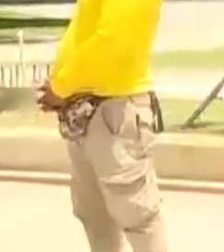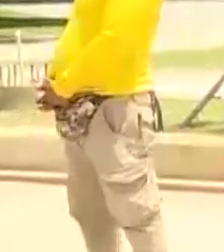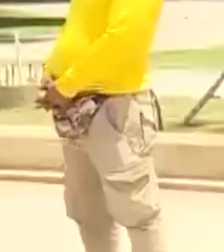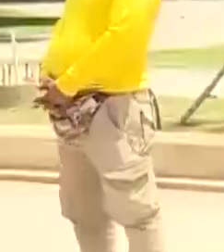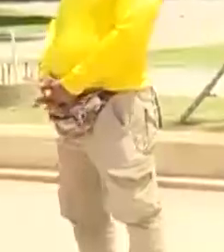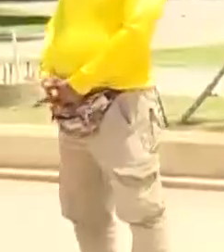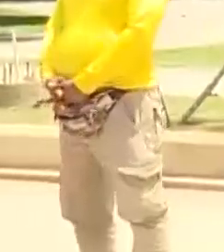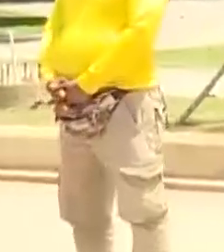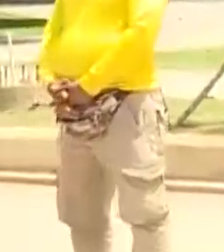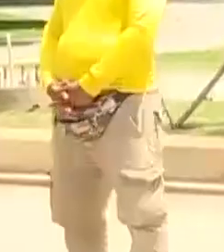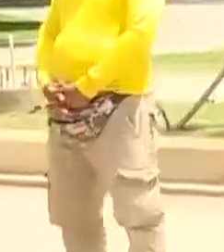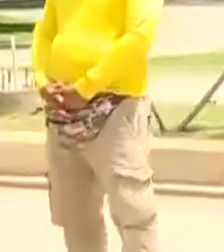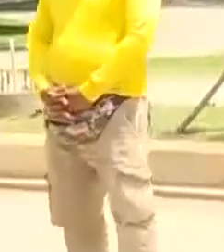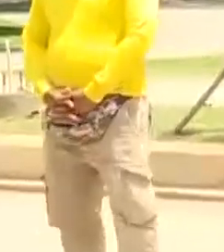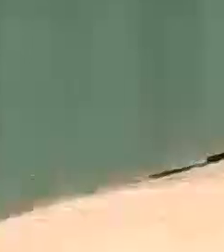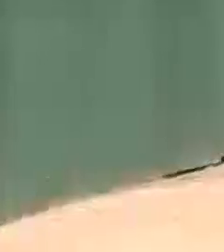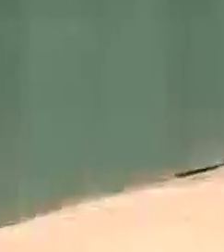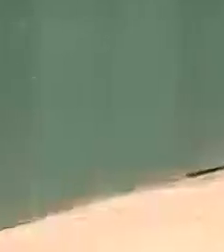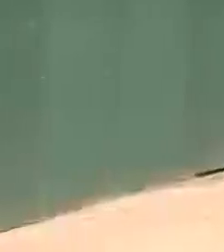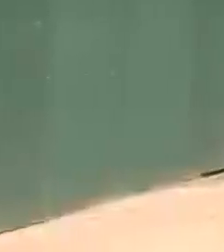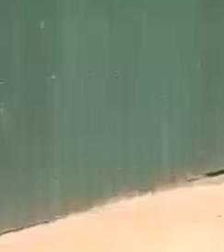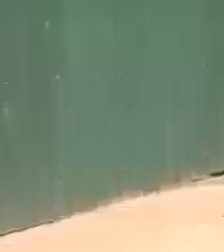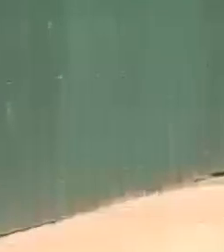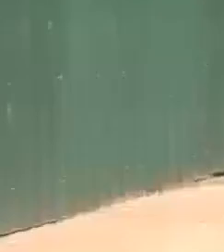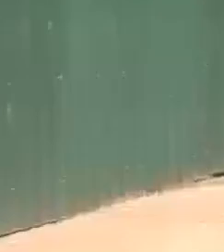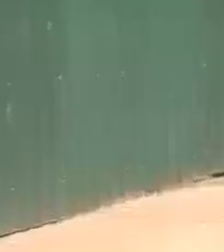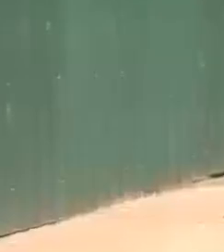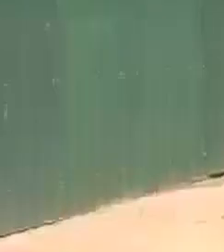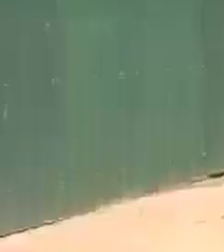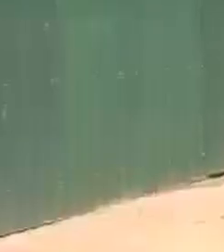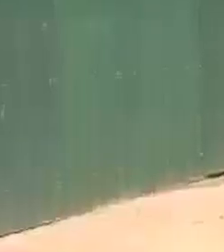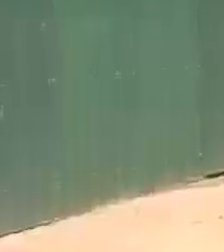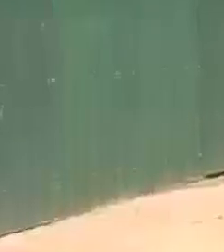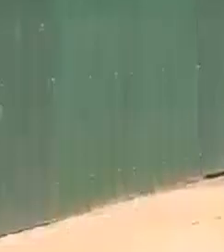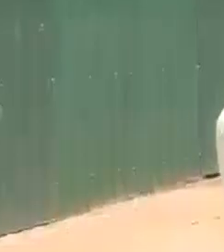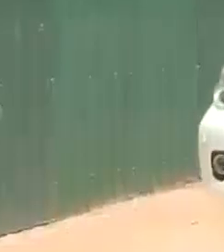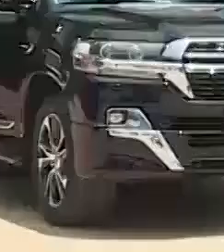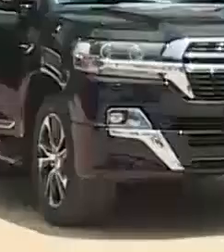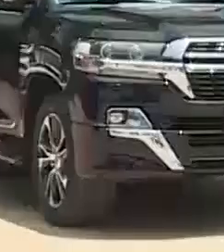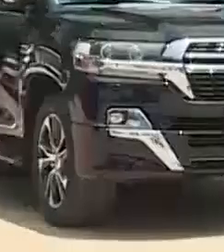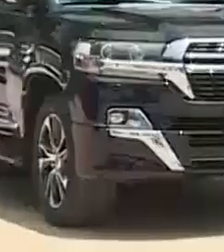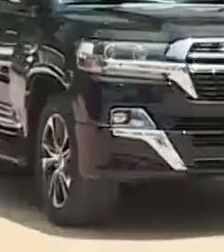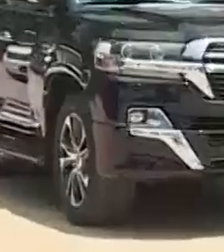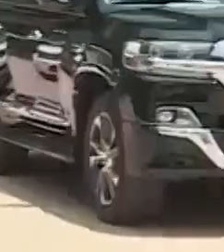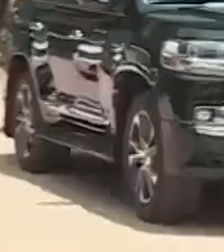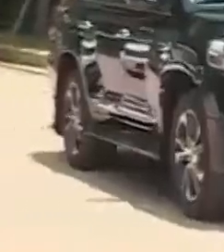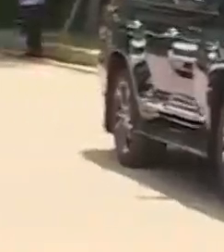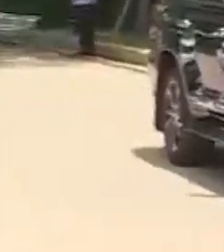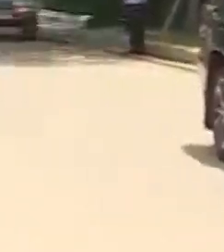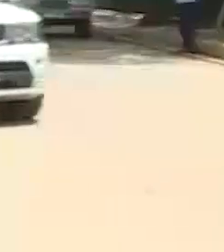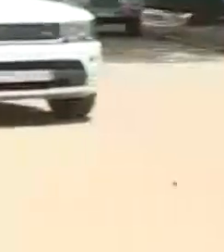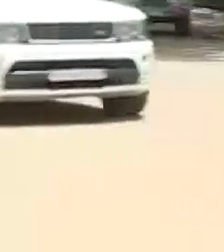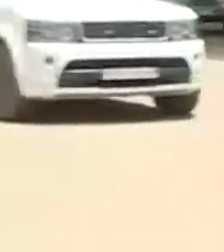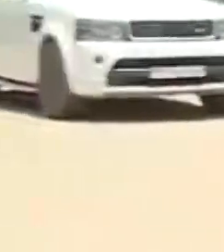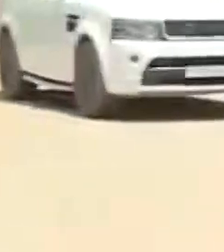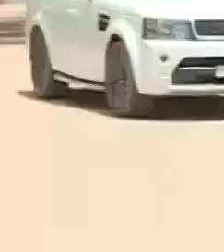រួមសាមគ្គីភាពនឹងការយកចិត្តទុកដាក់ខ្ពស់ចំពោះការអនុវត្តនៅរលភារកិច្ចទាំងឡាយស្របទៅតាមគម្រោងផែនការ